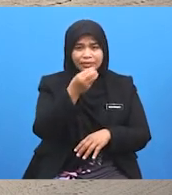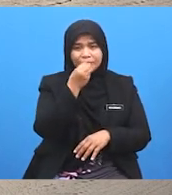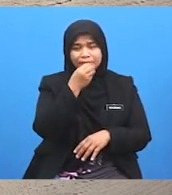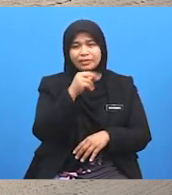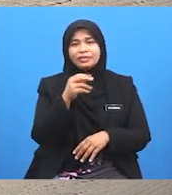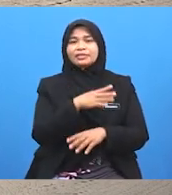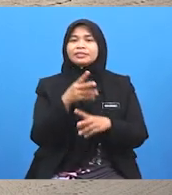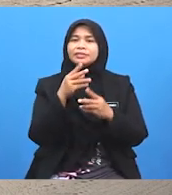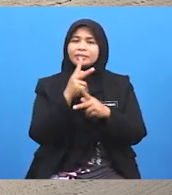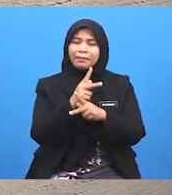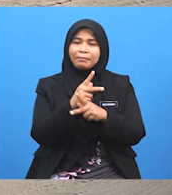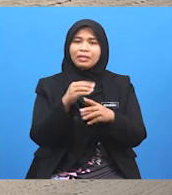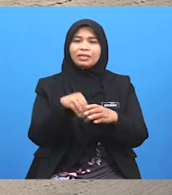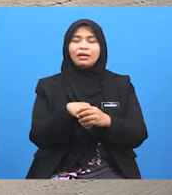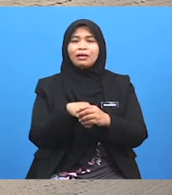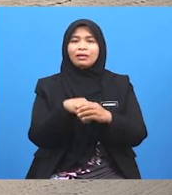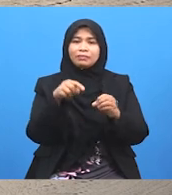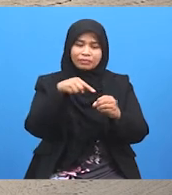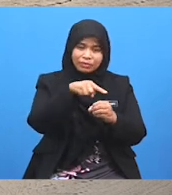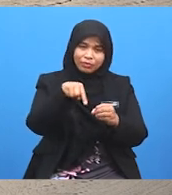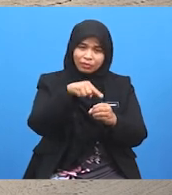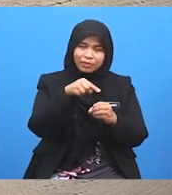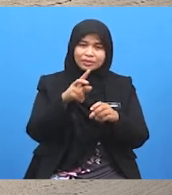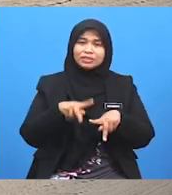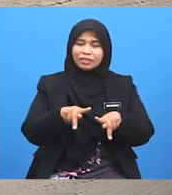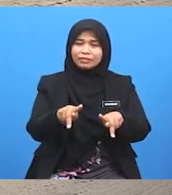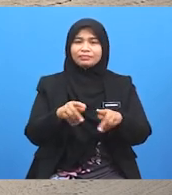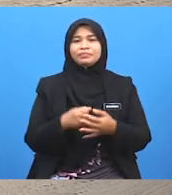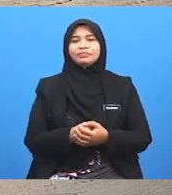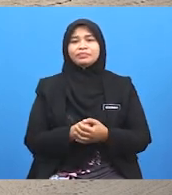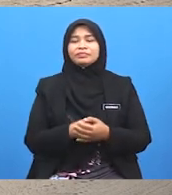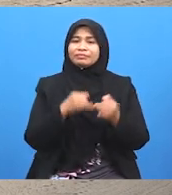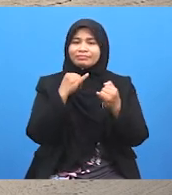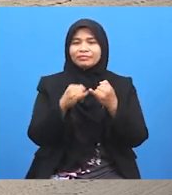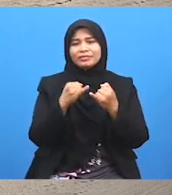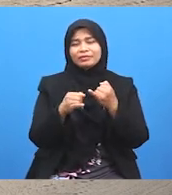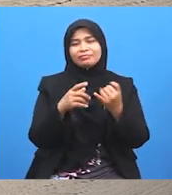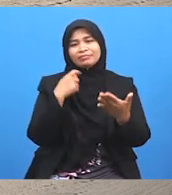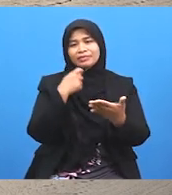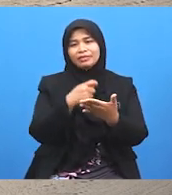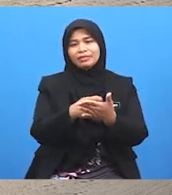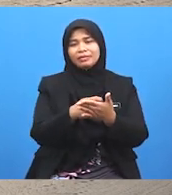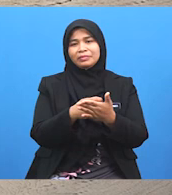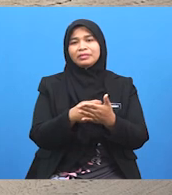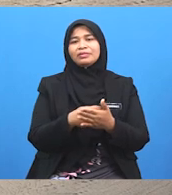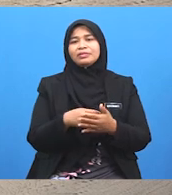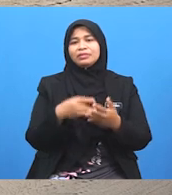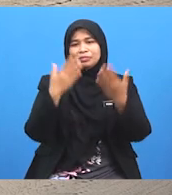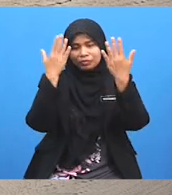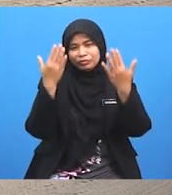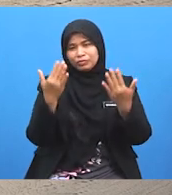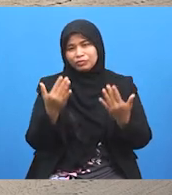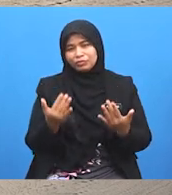menyimpan di dalam lubang kayu. Akhirnya, tiba musim tengkujuh.